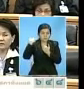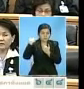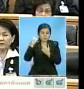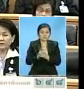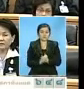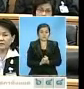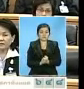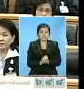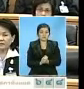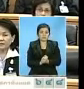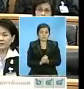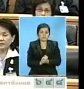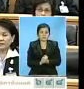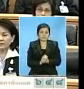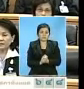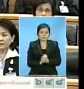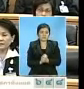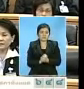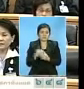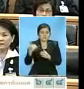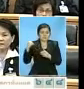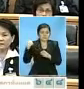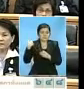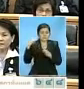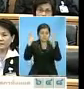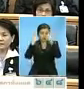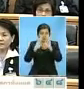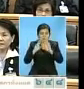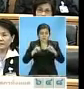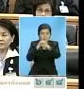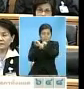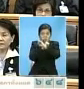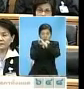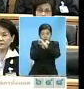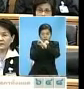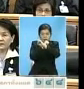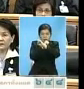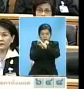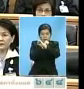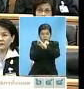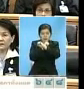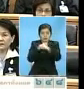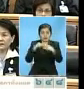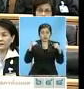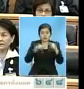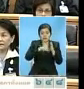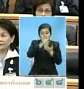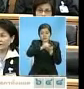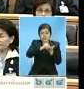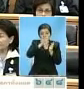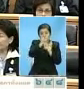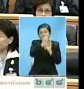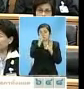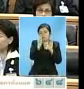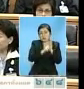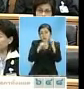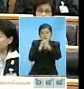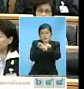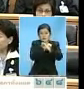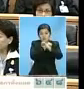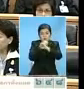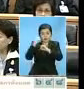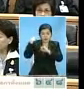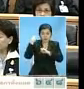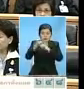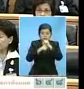การเมืองไว้ทำลายอดีตนายกรัฐมนตรีและพรรคการเมืองนั้นๆไว้ใน กฎหมายรัฐธรรมนูญฉบับปีพ.ศ